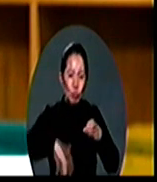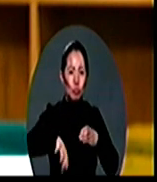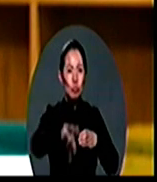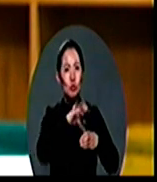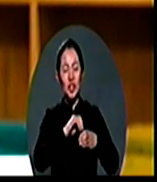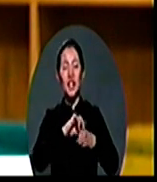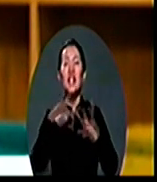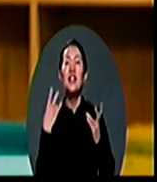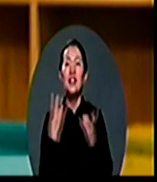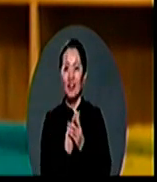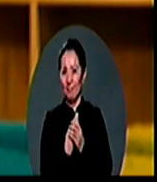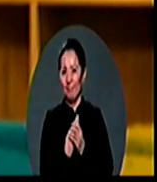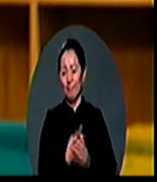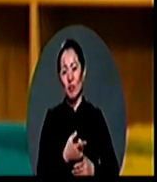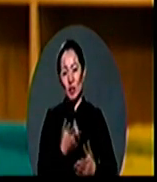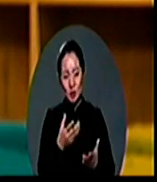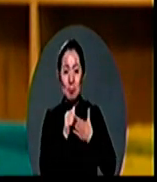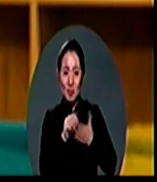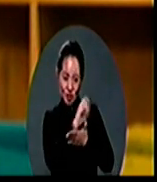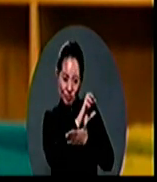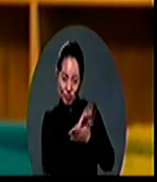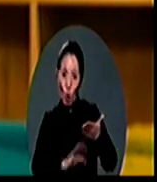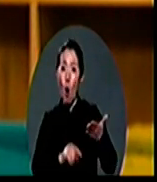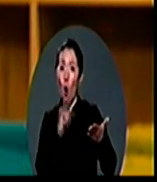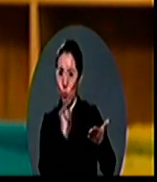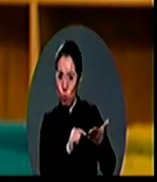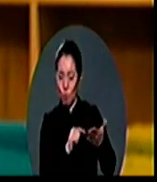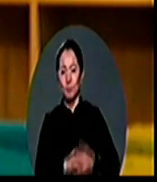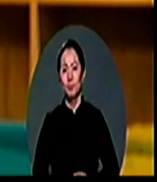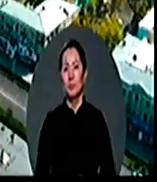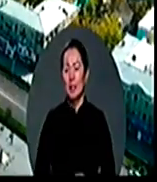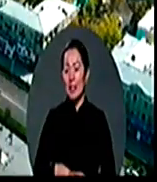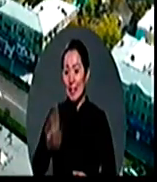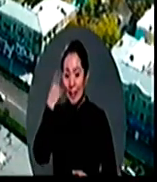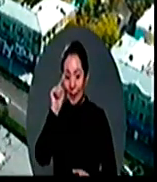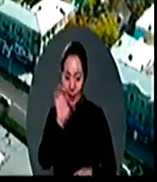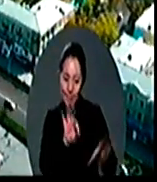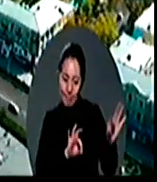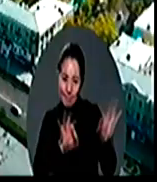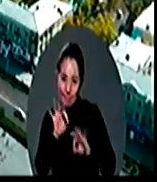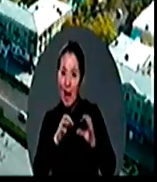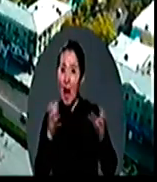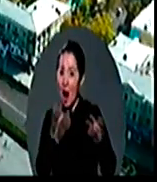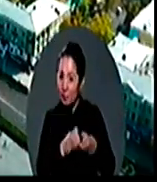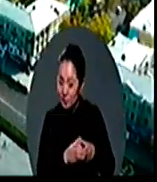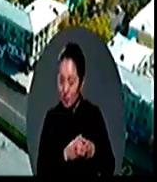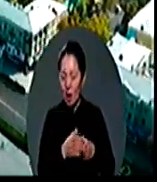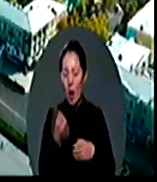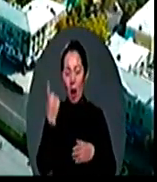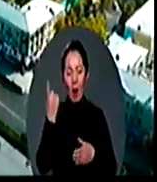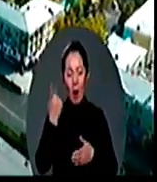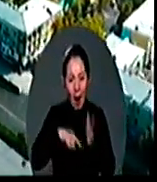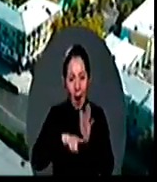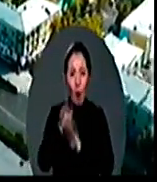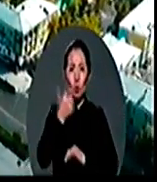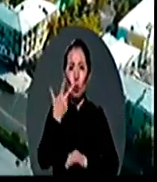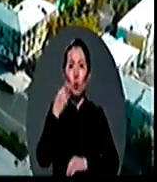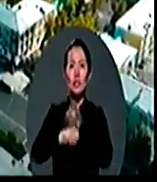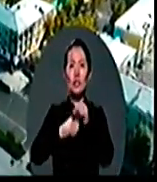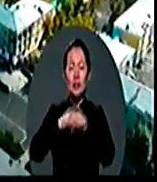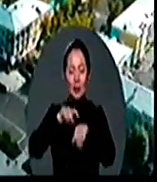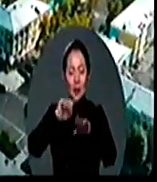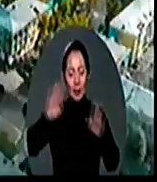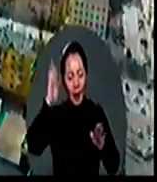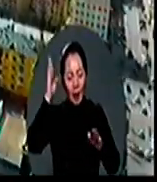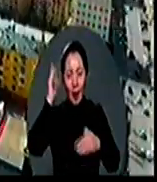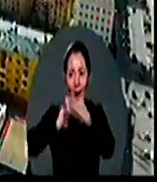одоо нэгдсэн одоо баримт бичиг гэж хэлж болно. Санаагийн авсан данкудаа 30 жилийн дараах